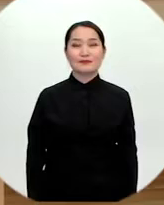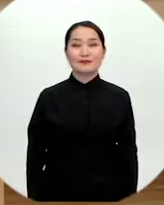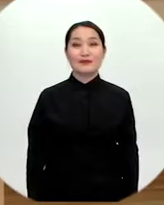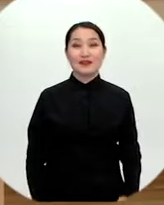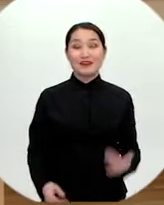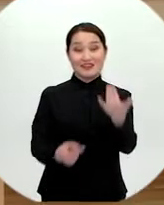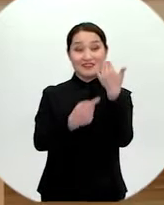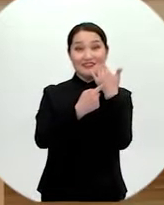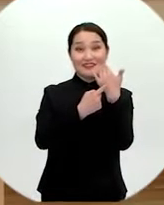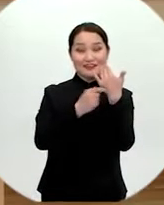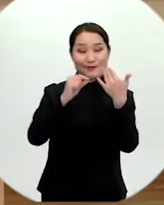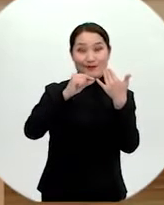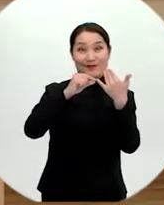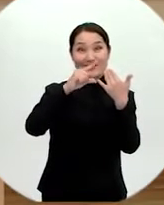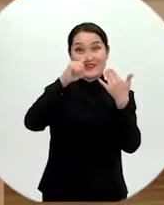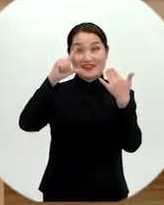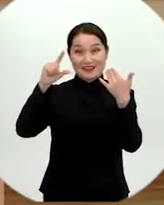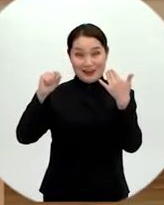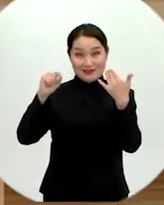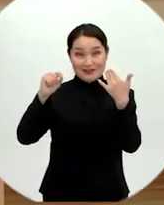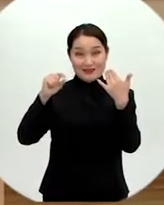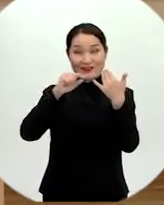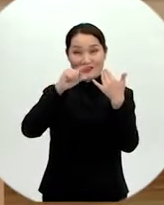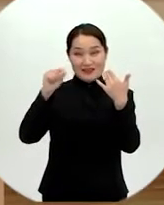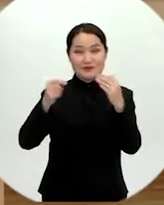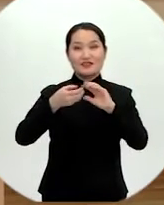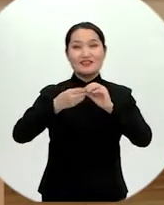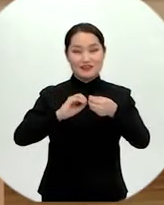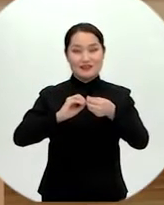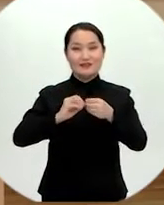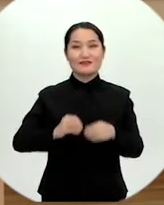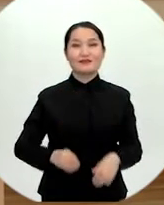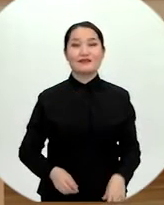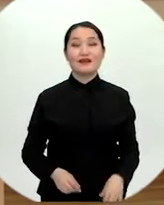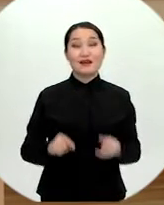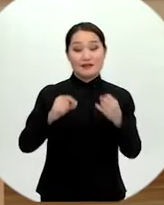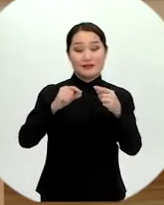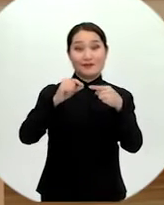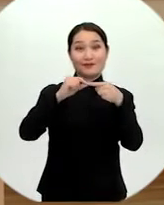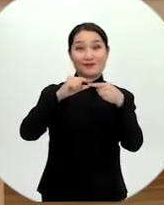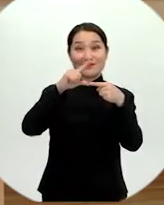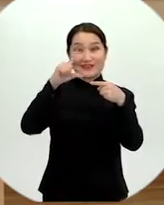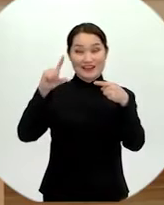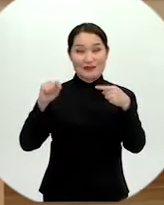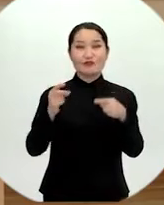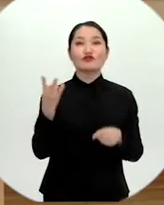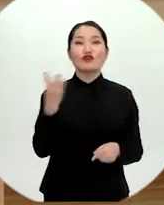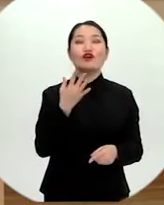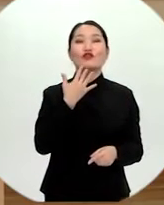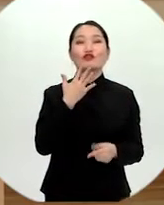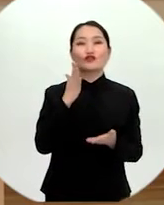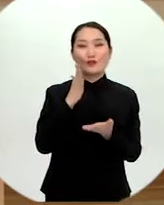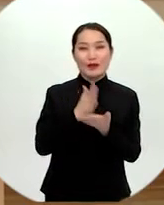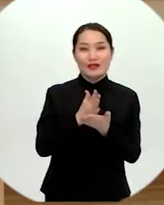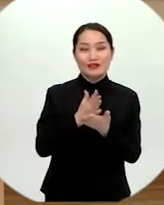납치기 지지도 올 바이 되게. 자, 분들이 납치기 분들이 지지기. 자, 납치 믿지. 나가 온 그때. 나가 온 그한 자식 손 그치어